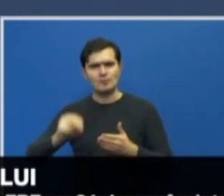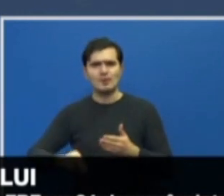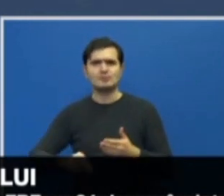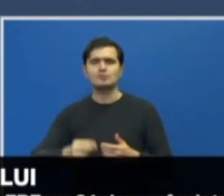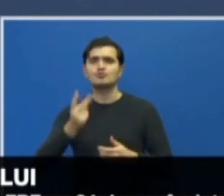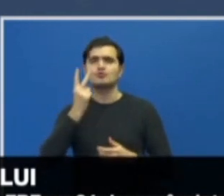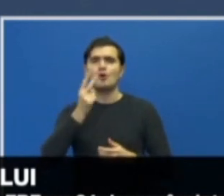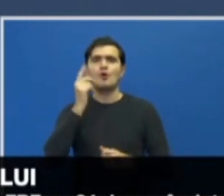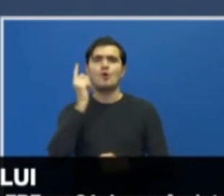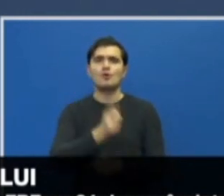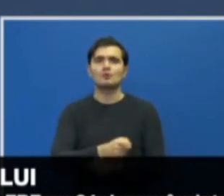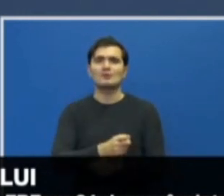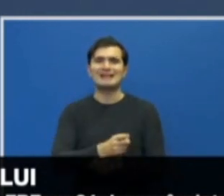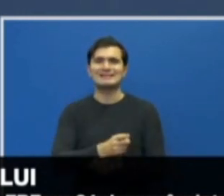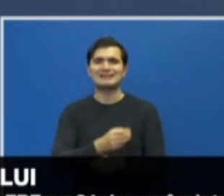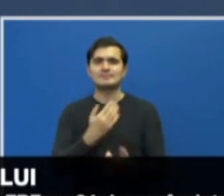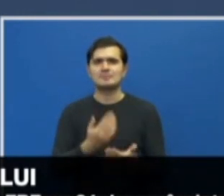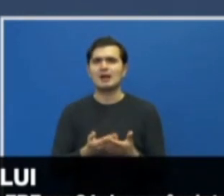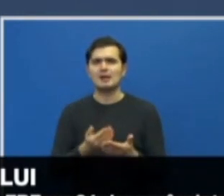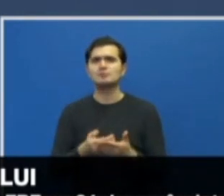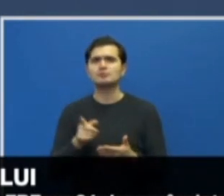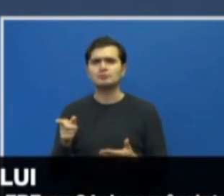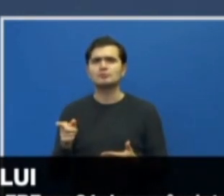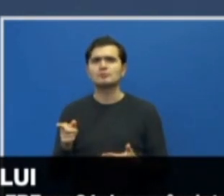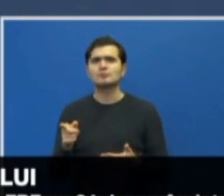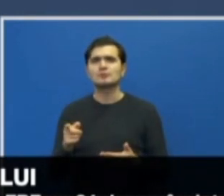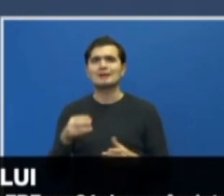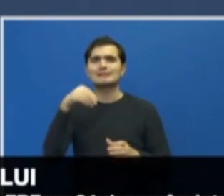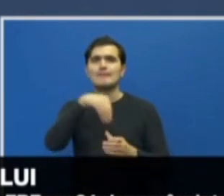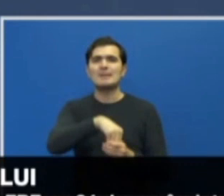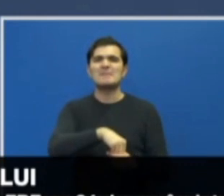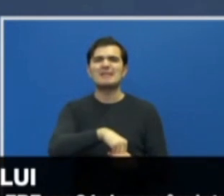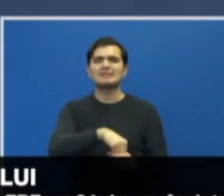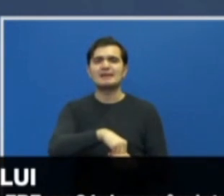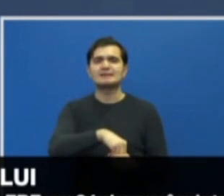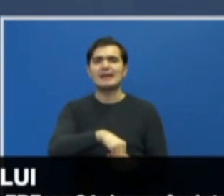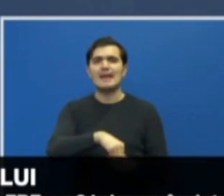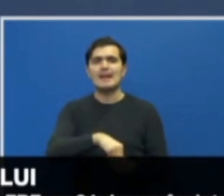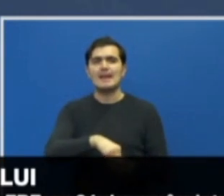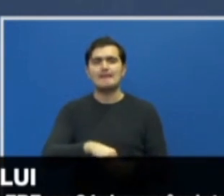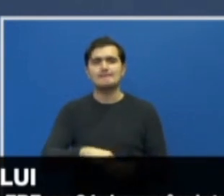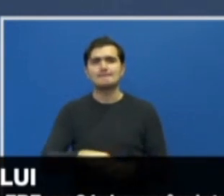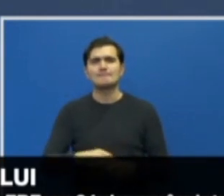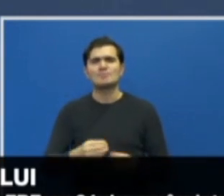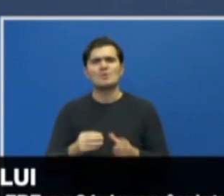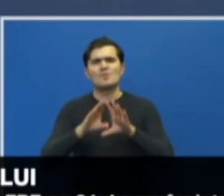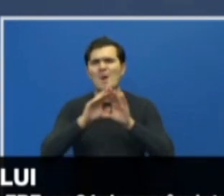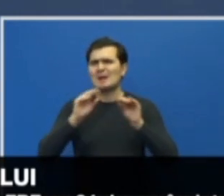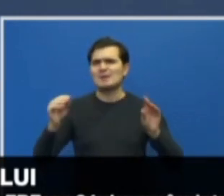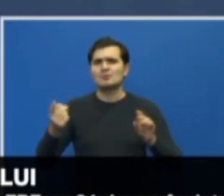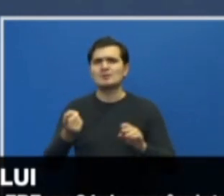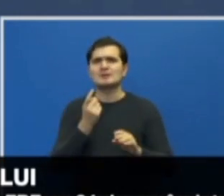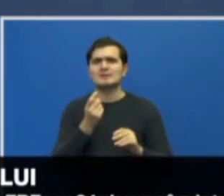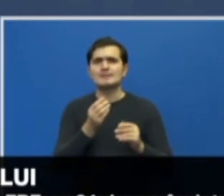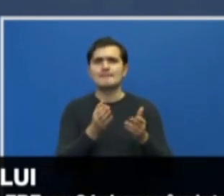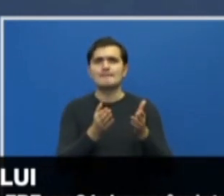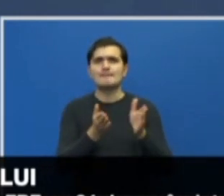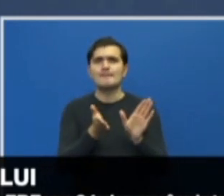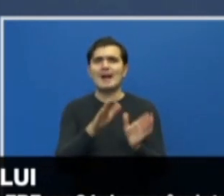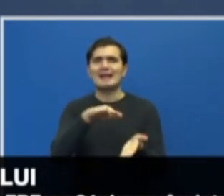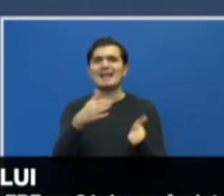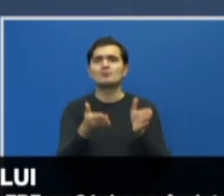două ordonanțe care practic implementează mare parte din pachetul social